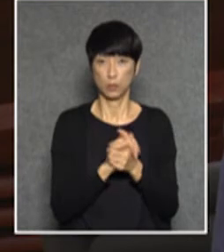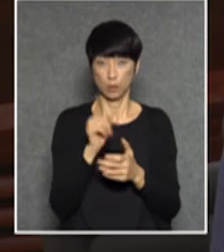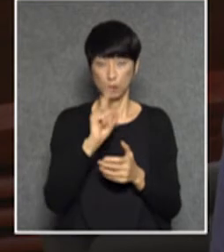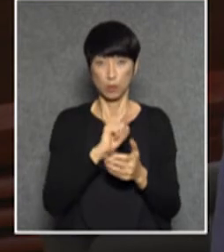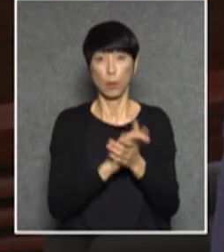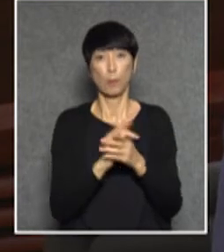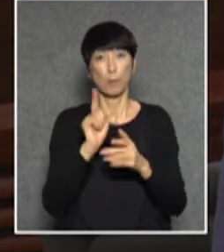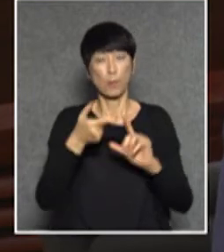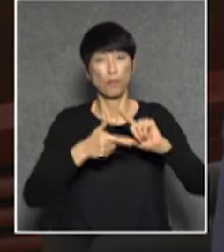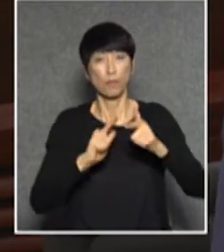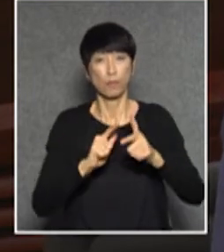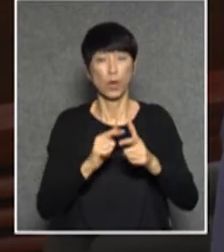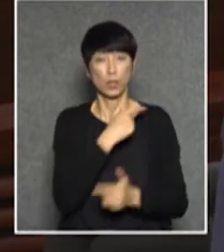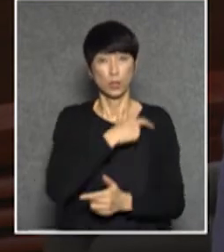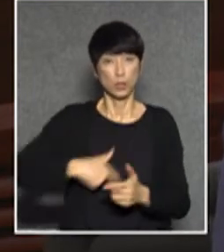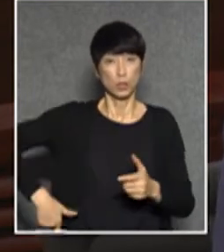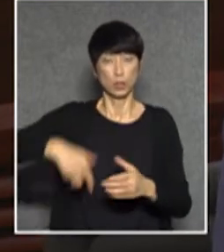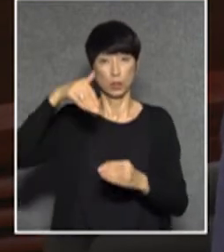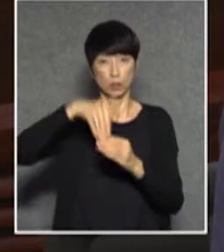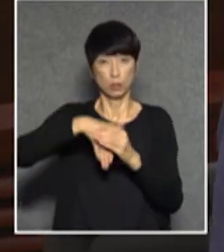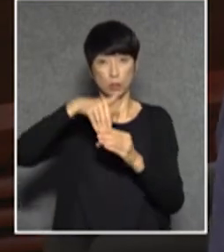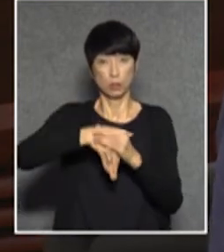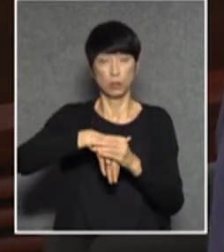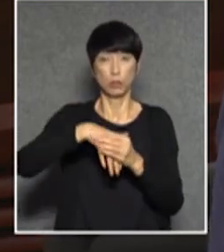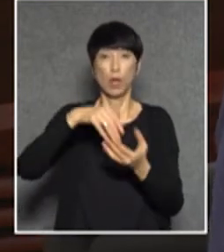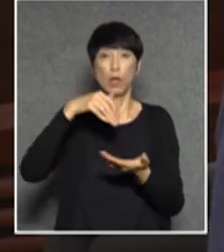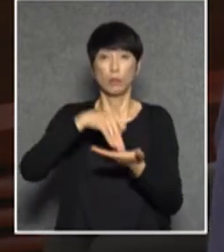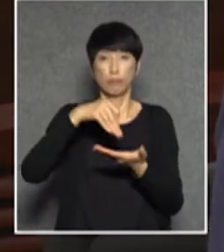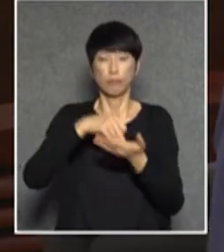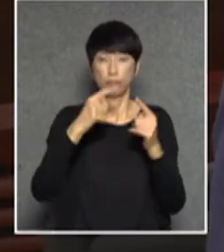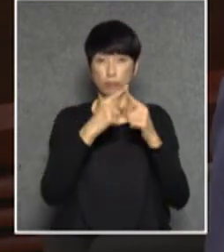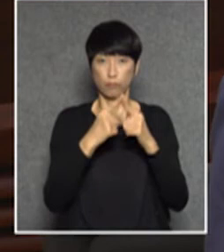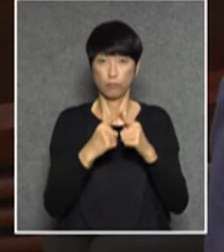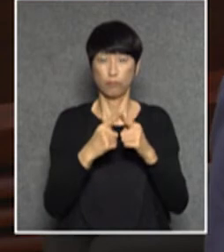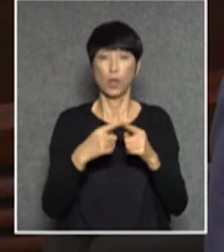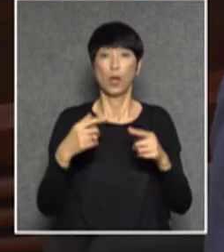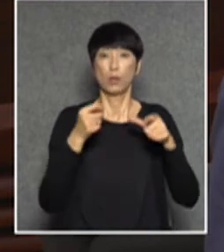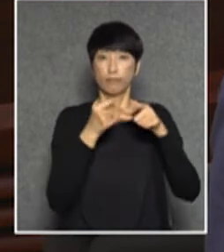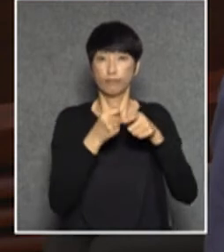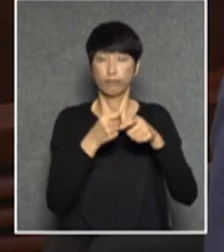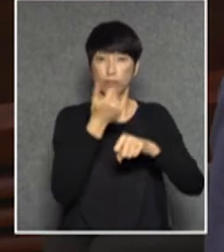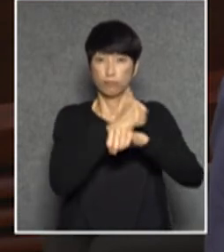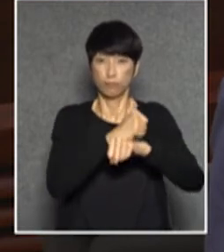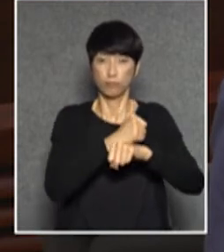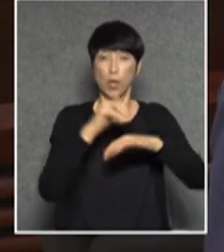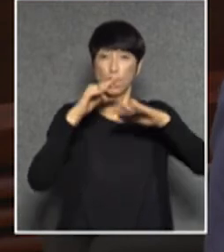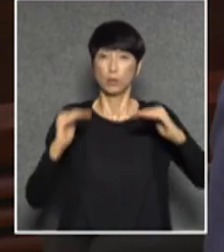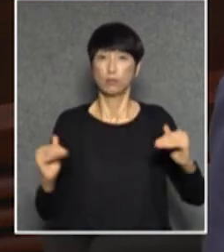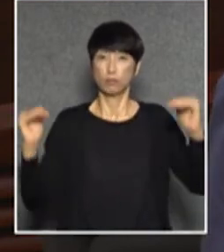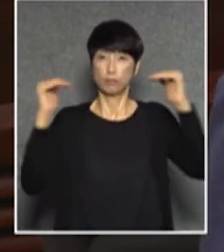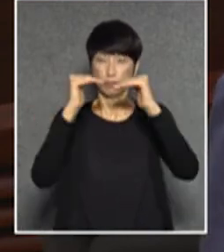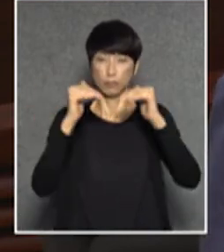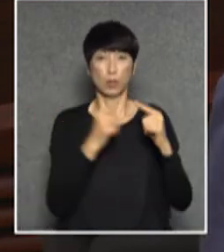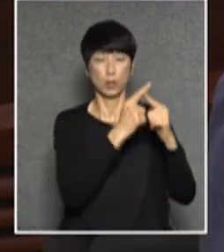台，俾參選人有公平和充分的機會向提名委員會全體委員以至到市民大